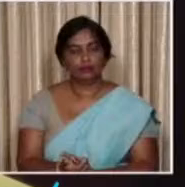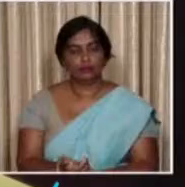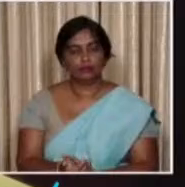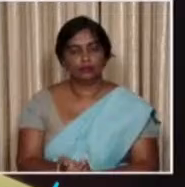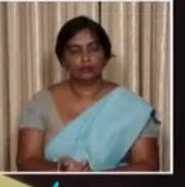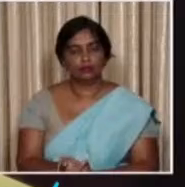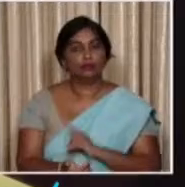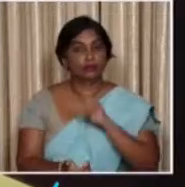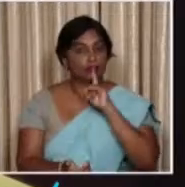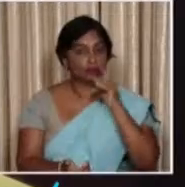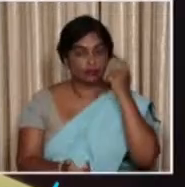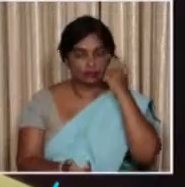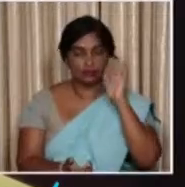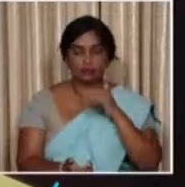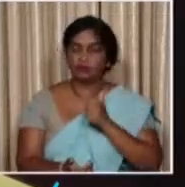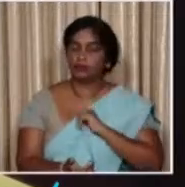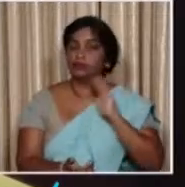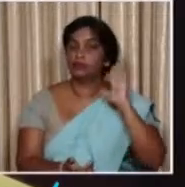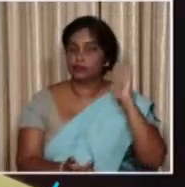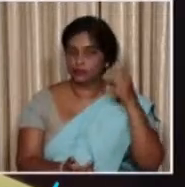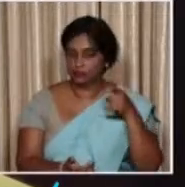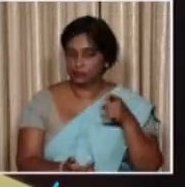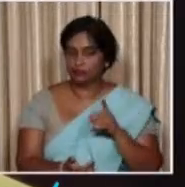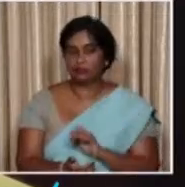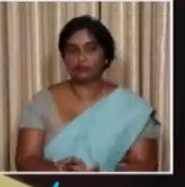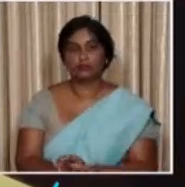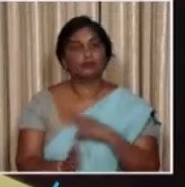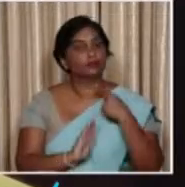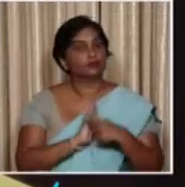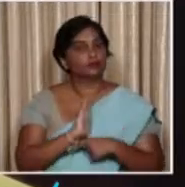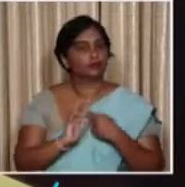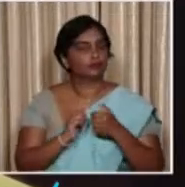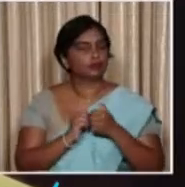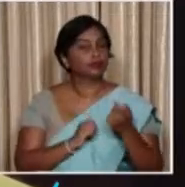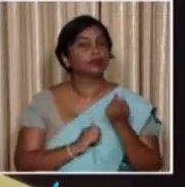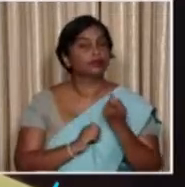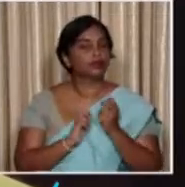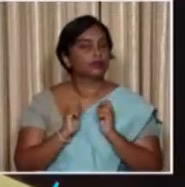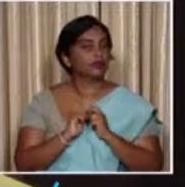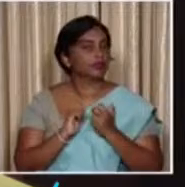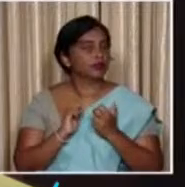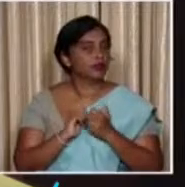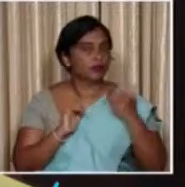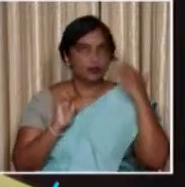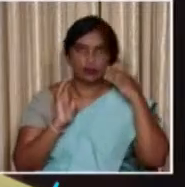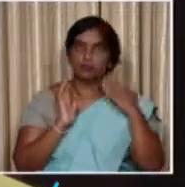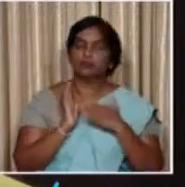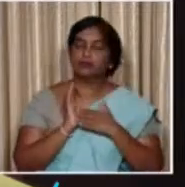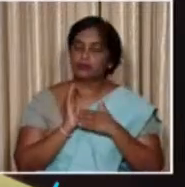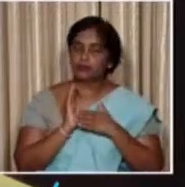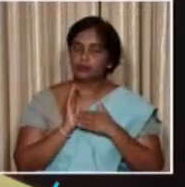මතක් කරන්න කැමති විශේෂයෙන්ම මේ රටේ පැවැත්වුණු ආර්ථික අර්බුදය ගැන